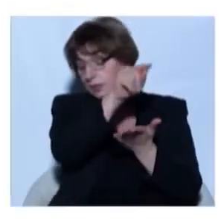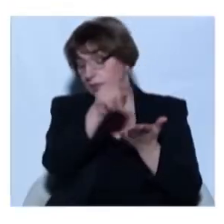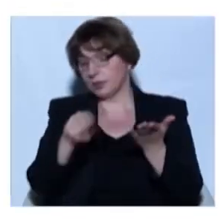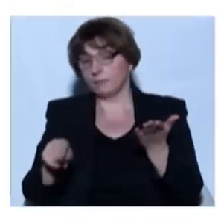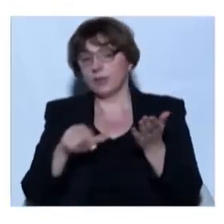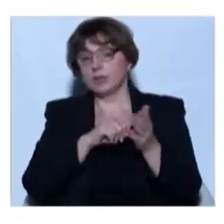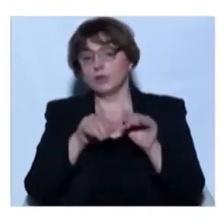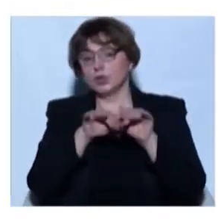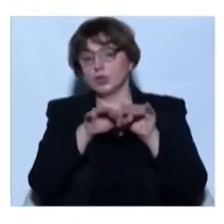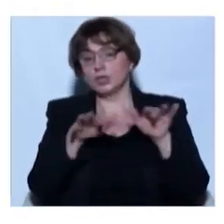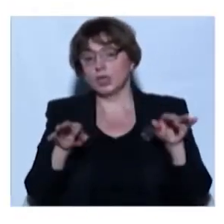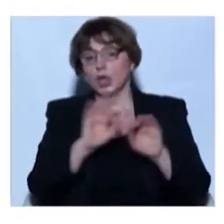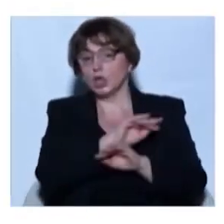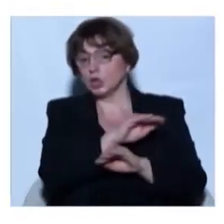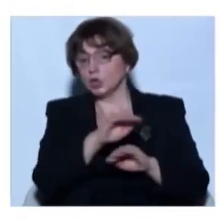սինատլի ստոր